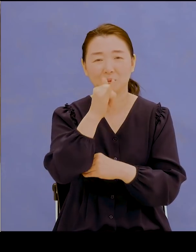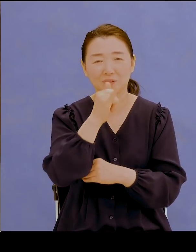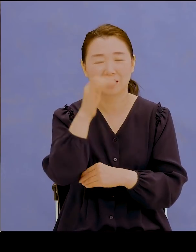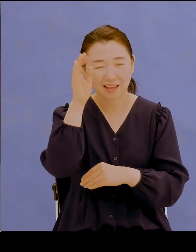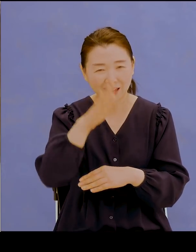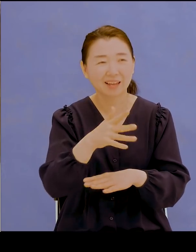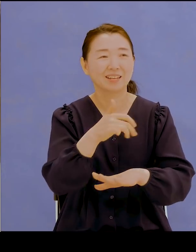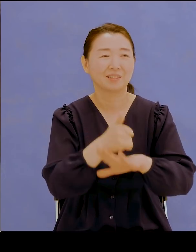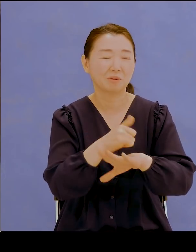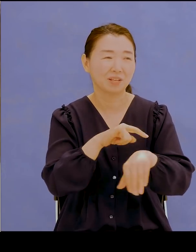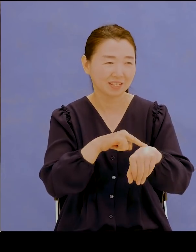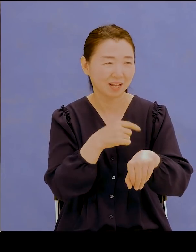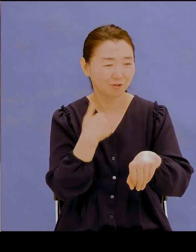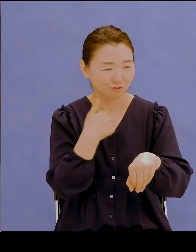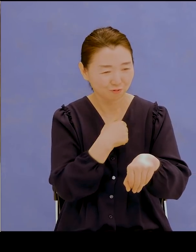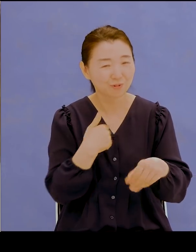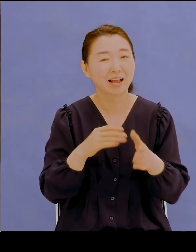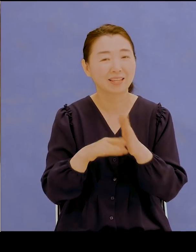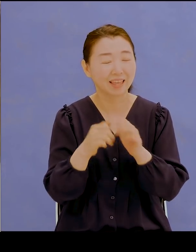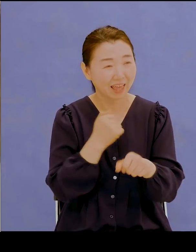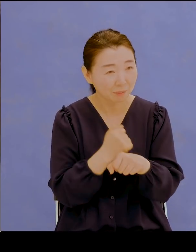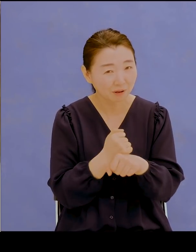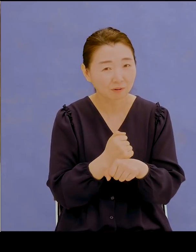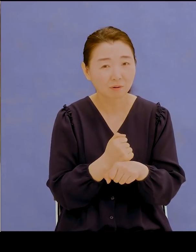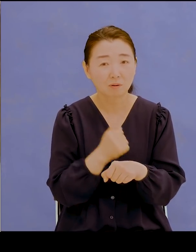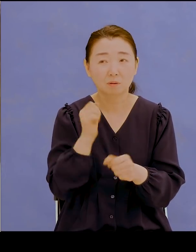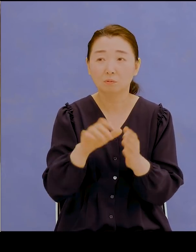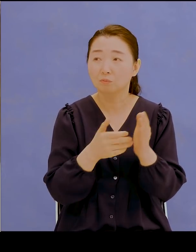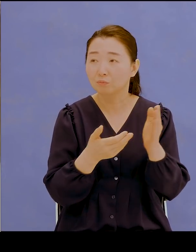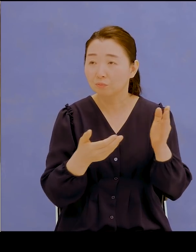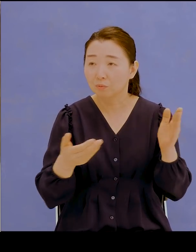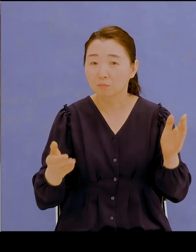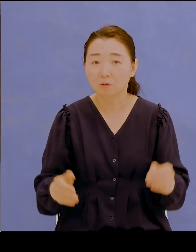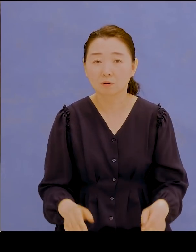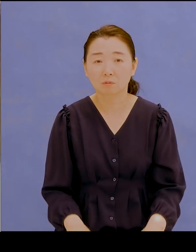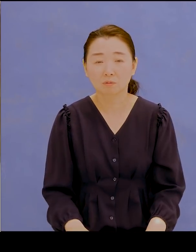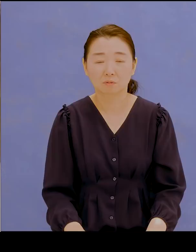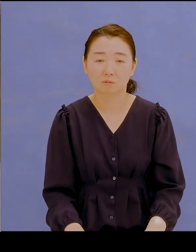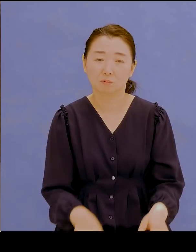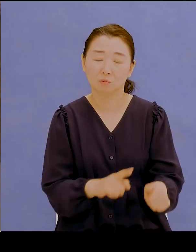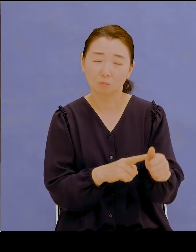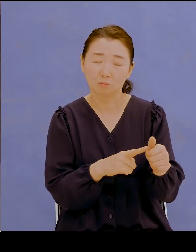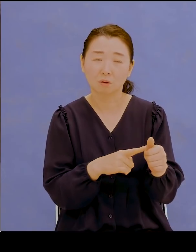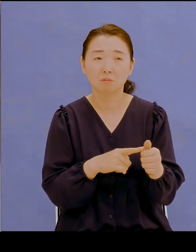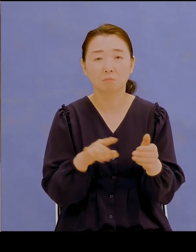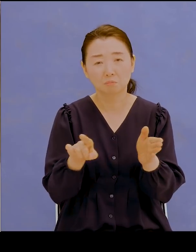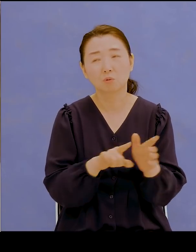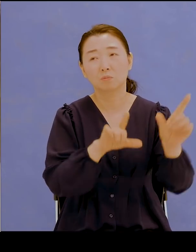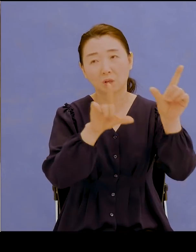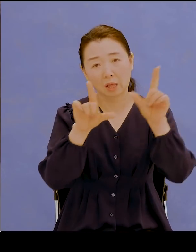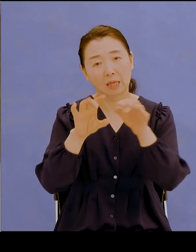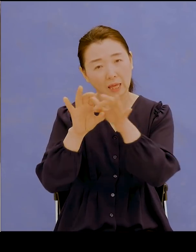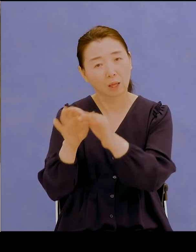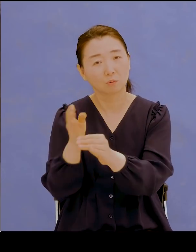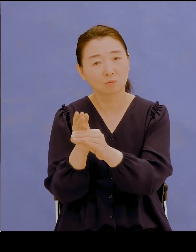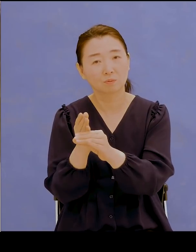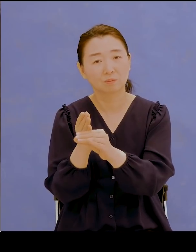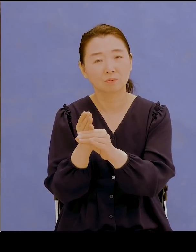있습니다. 죄송. 그건 좀 나중에 시간이 되면 할게 이렇게 했어요. 네. 그리고 이렇게 했는데 그분이 그렇게 하고 이제 저는 신앙생활 계속 하고